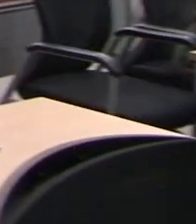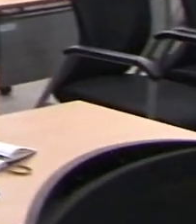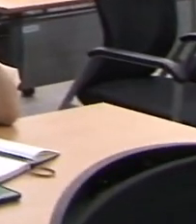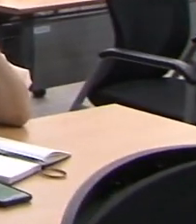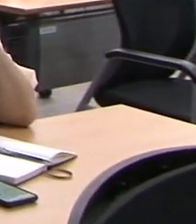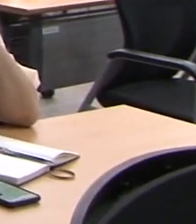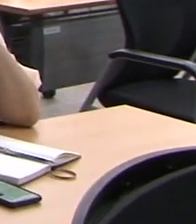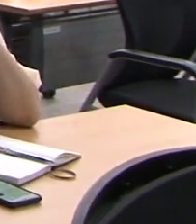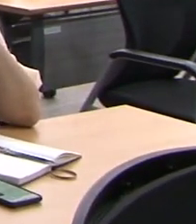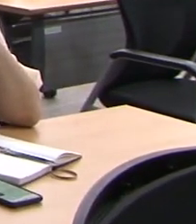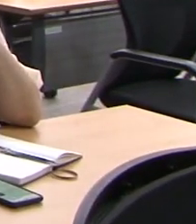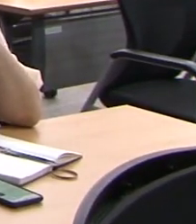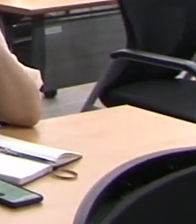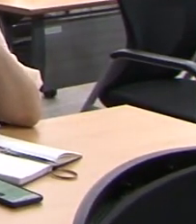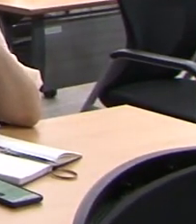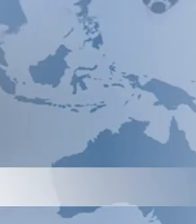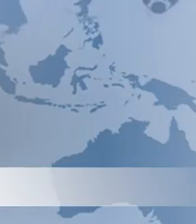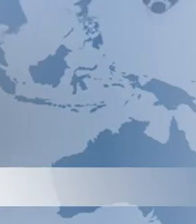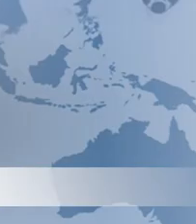황병영입니다.